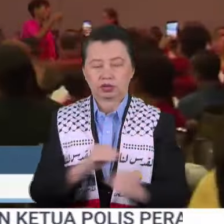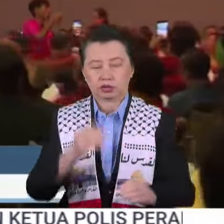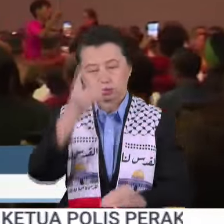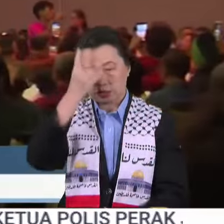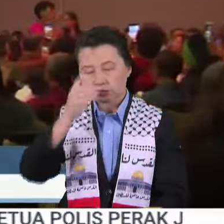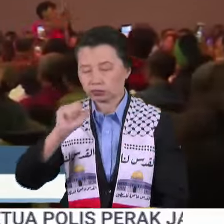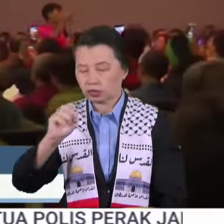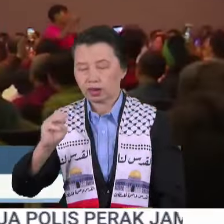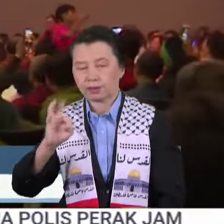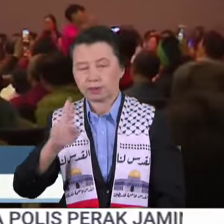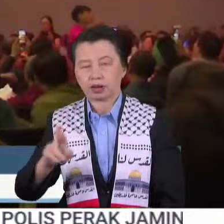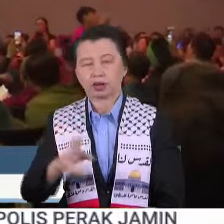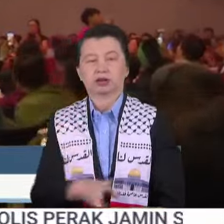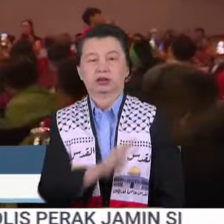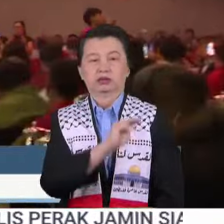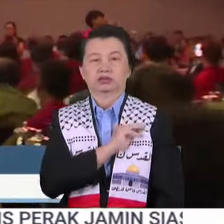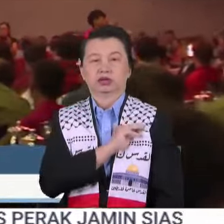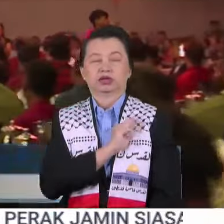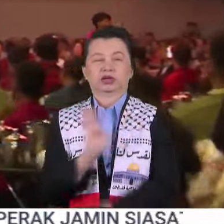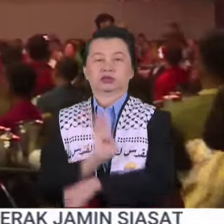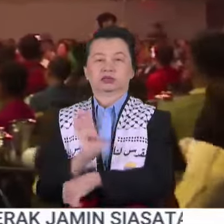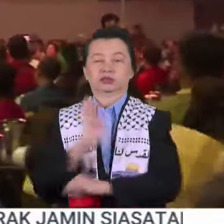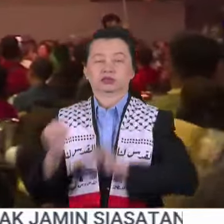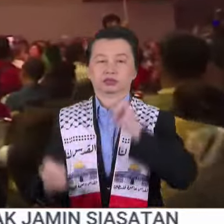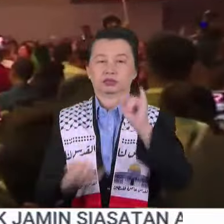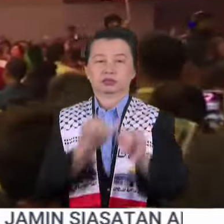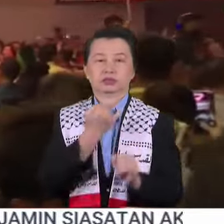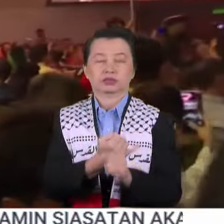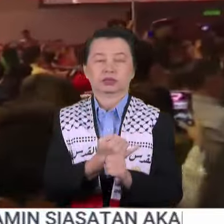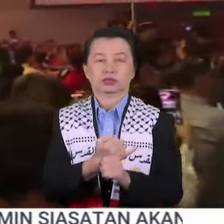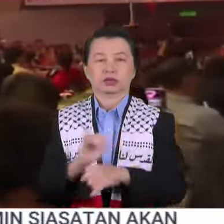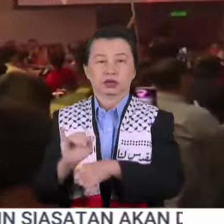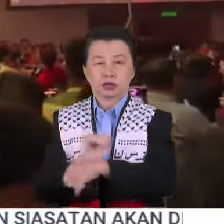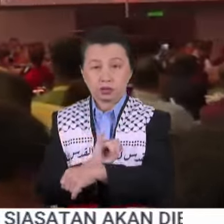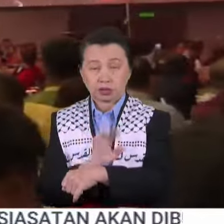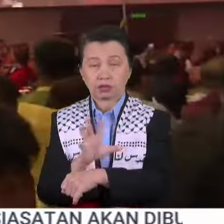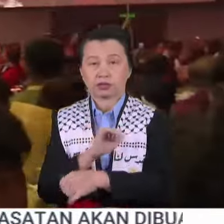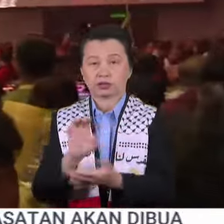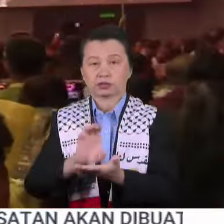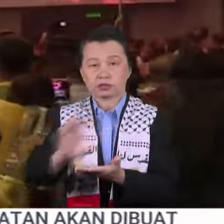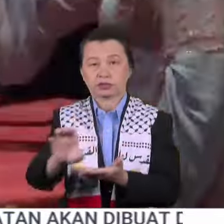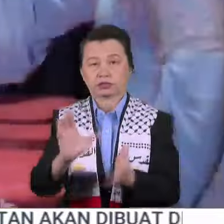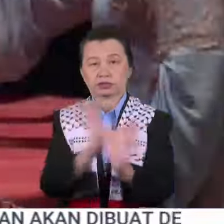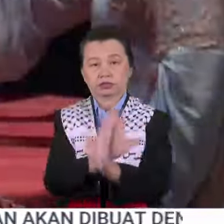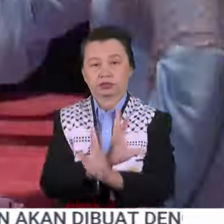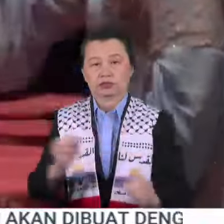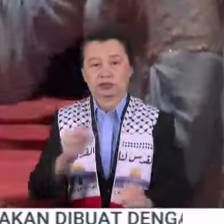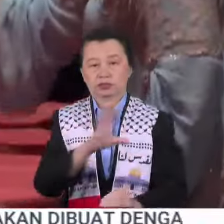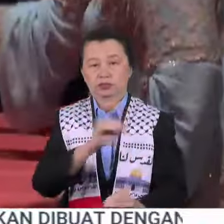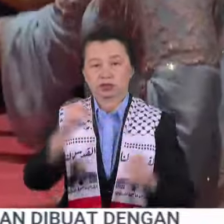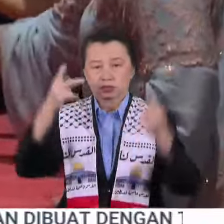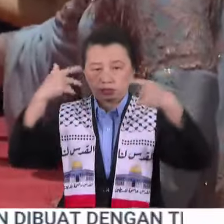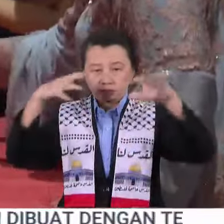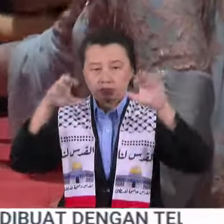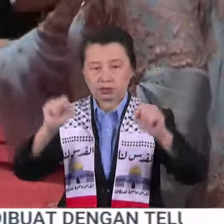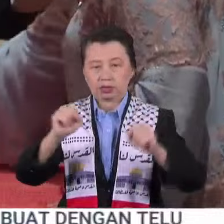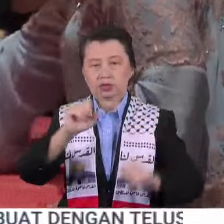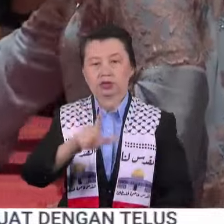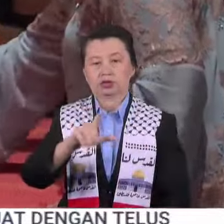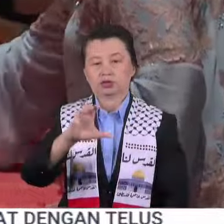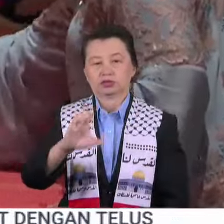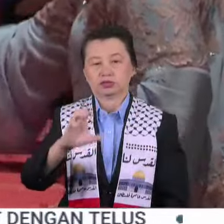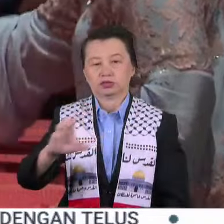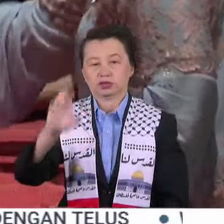Ali Hassan merangkap Menteri Perdagangan Antarabangsa, Industri dan Pelaburan Sarawak dan Presiden